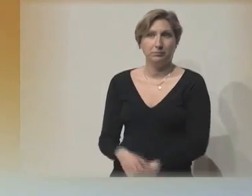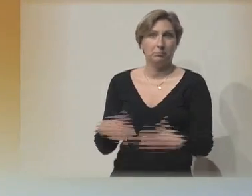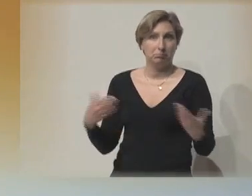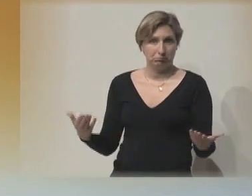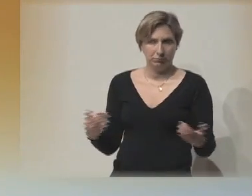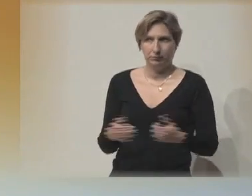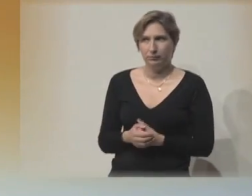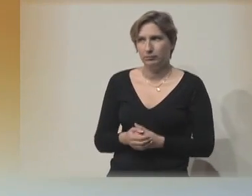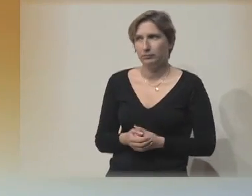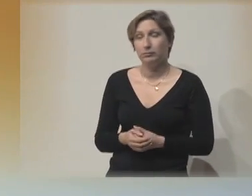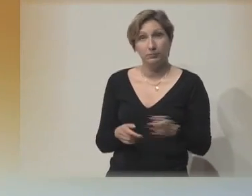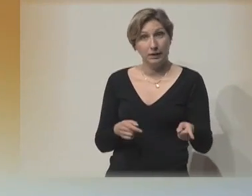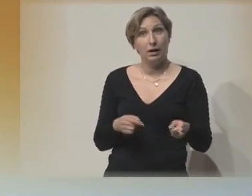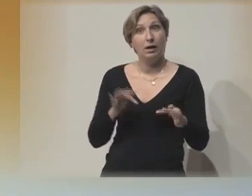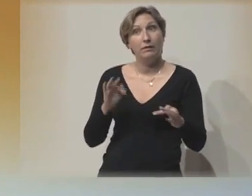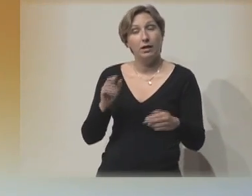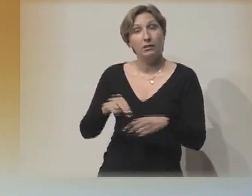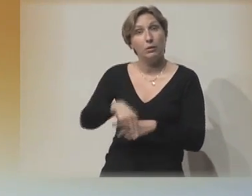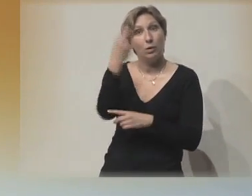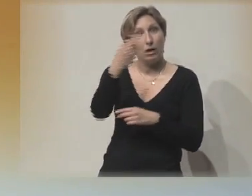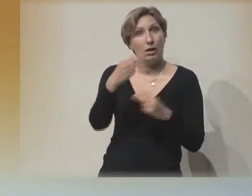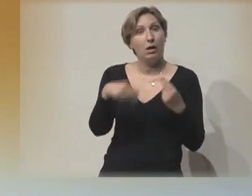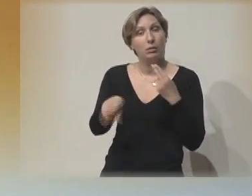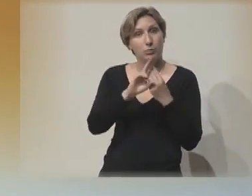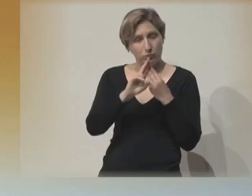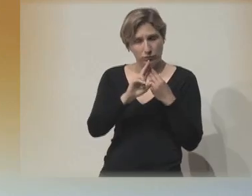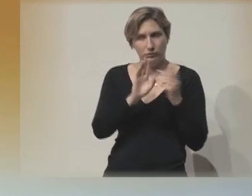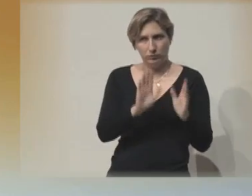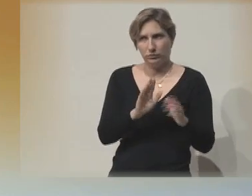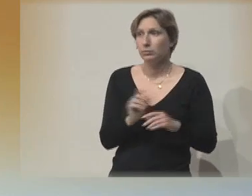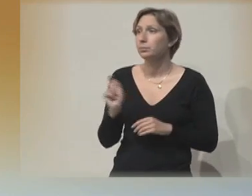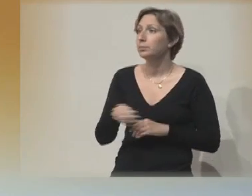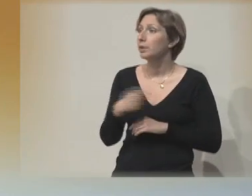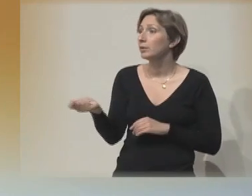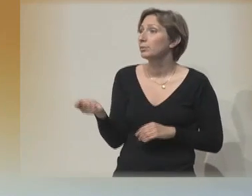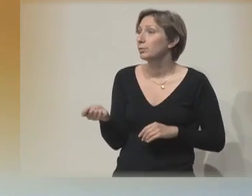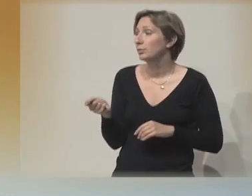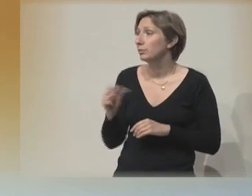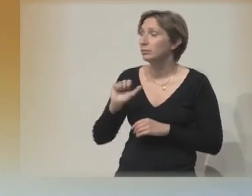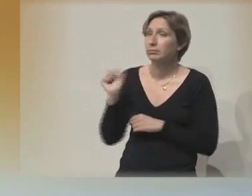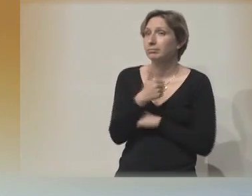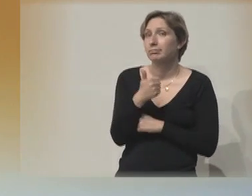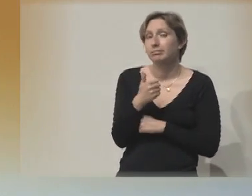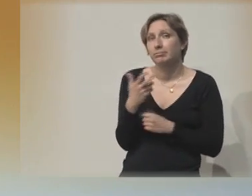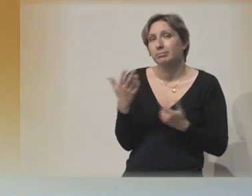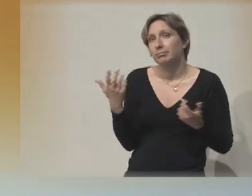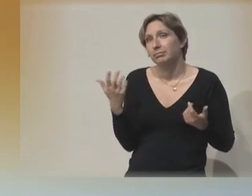Réponse nationale. Et bien sûr, comment voulez-vous que beaucoup d'entre nous ne soyons